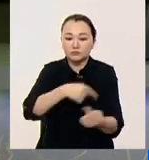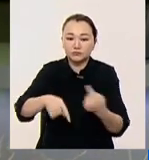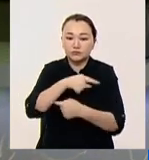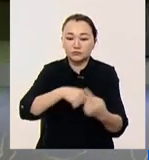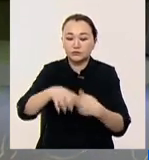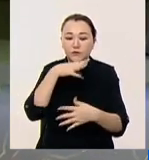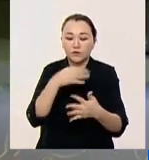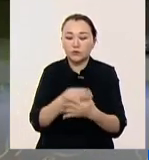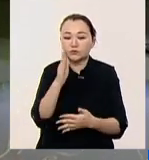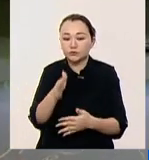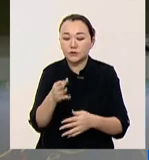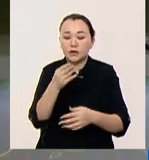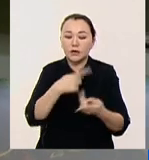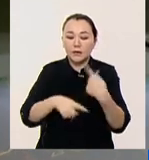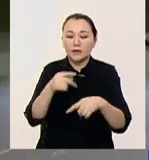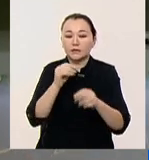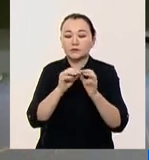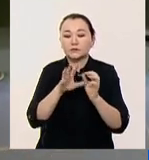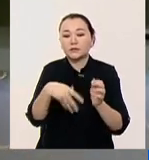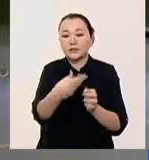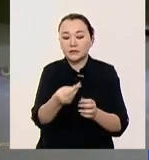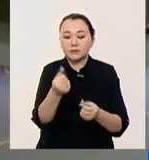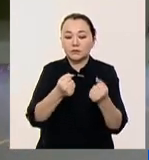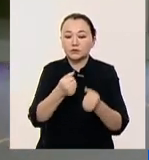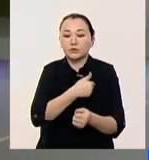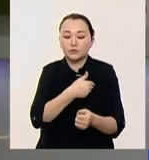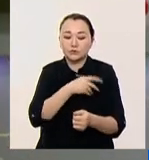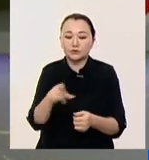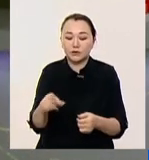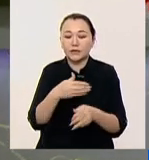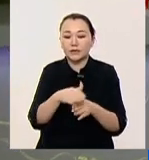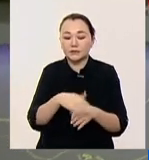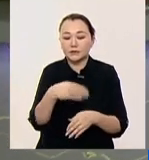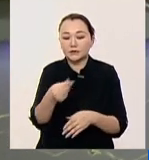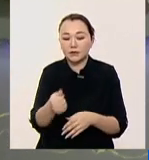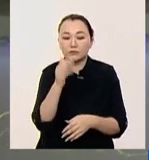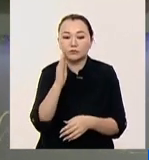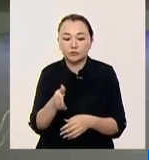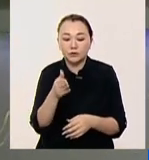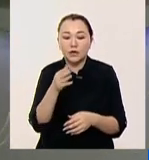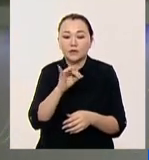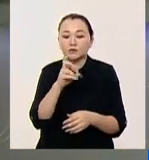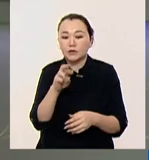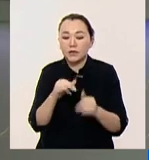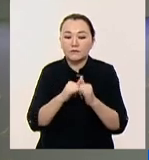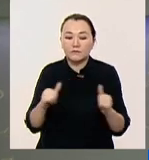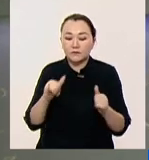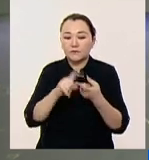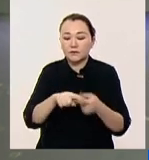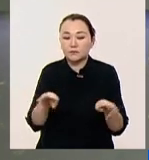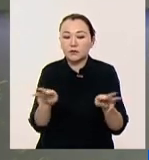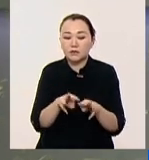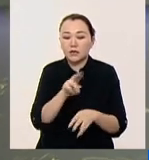болады. Сәйкесінше қайтарылған қарыз есебінен көлік алуға ниетті кісілерге кредит беріліп тұрады. Индустрия және инфрақұрылымдық даму